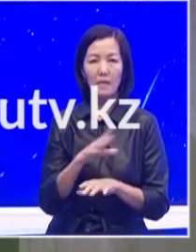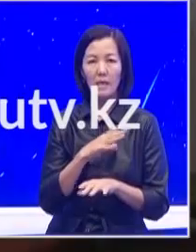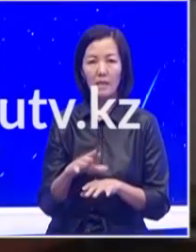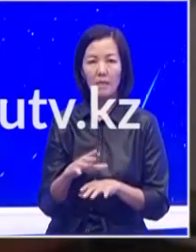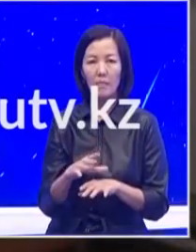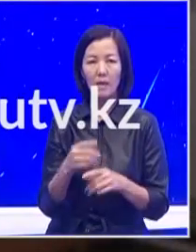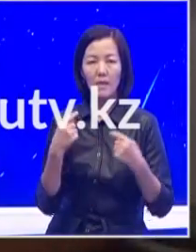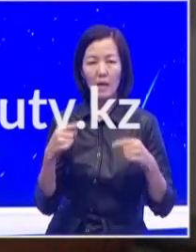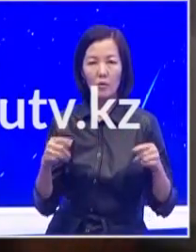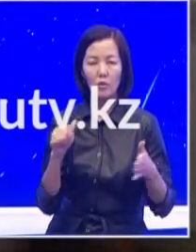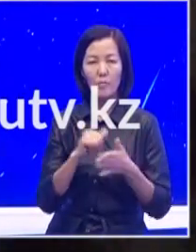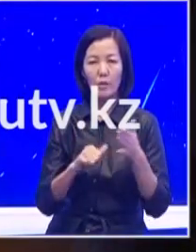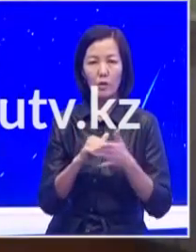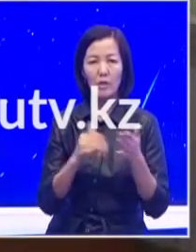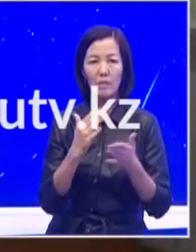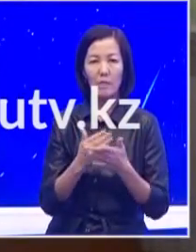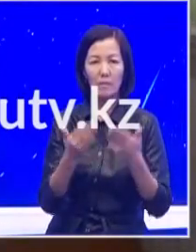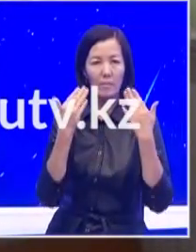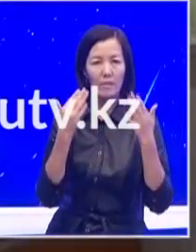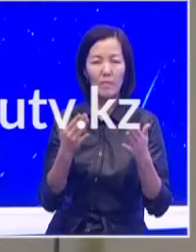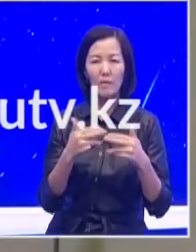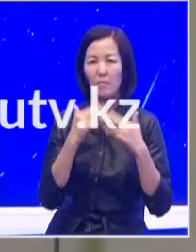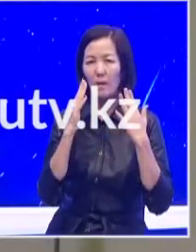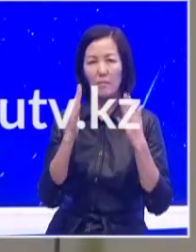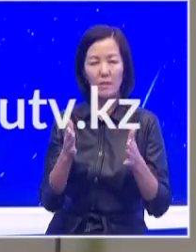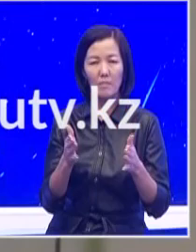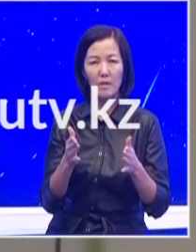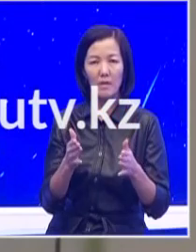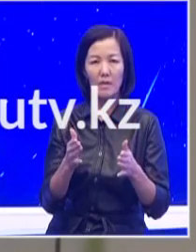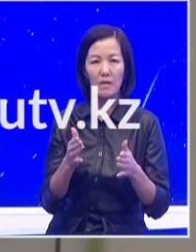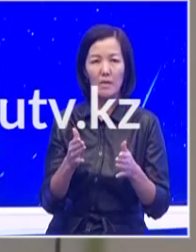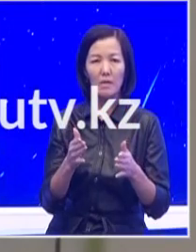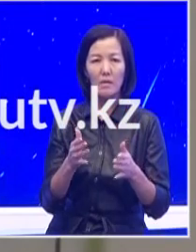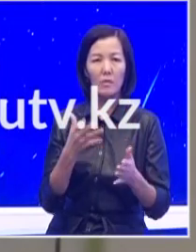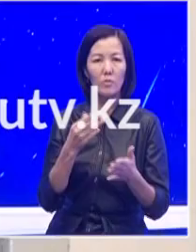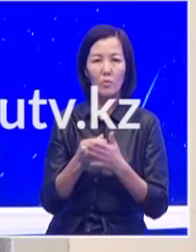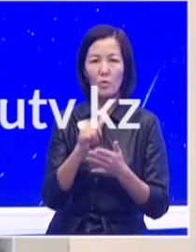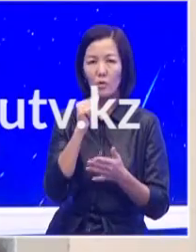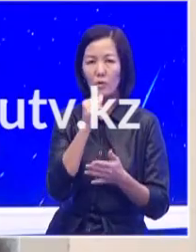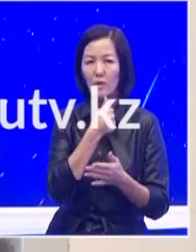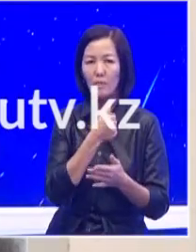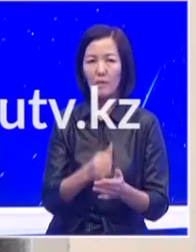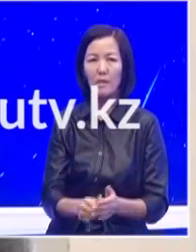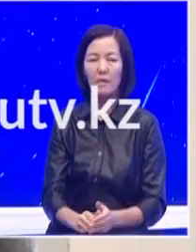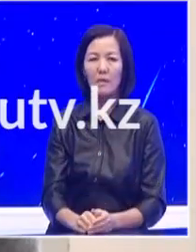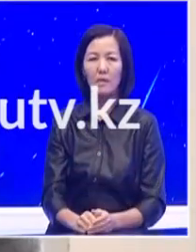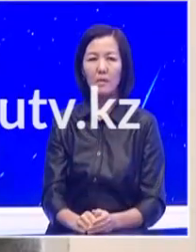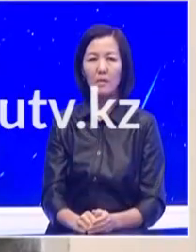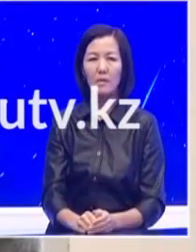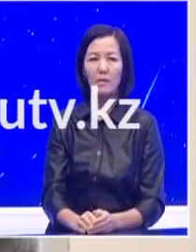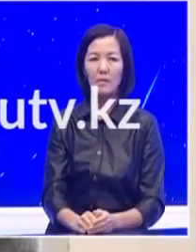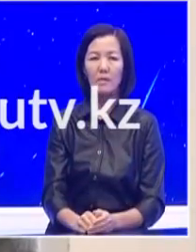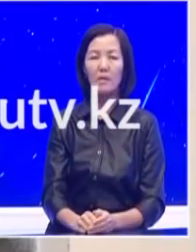сан түрлі. Бірі білмейді, енді бірі мән бермейді, ал енді бірінің төлегісі жоқ. Оларда міндетті әлеуметтік